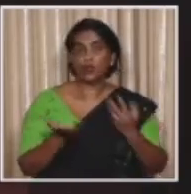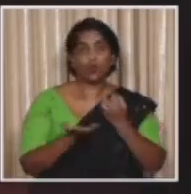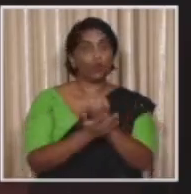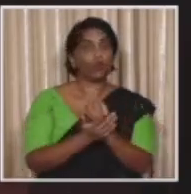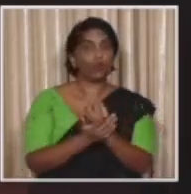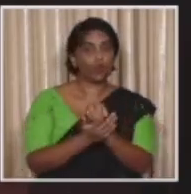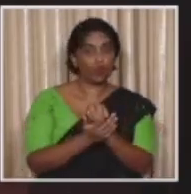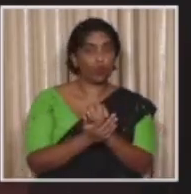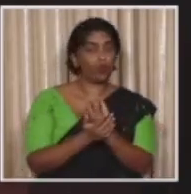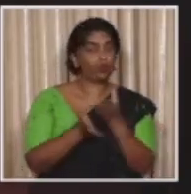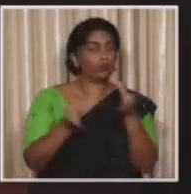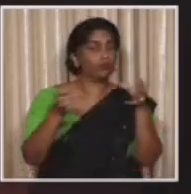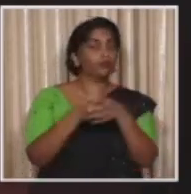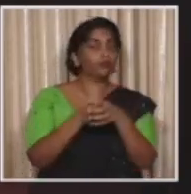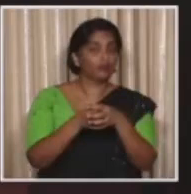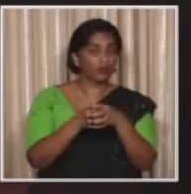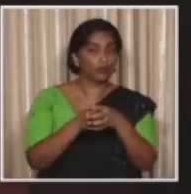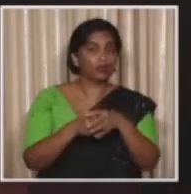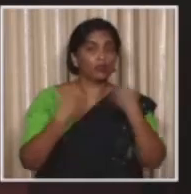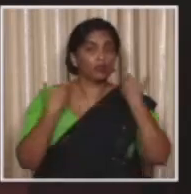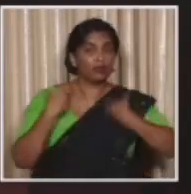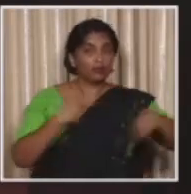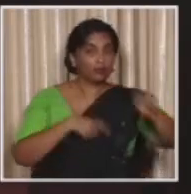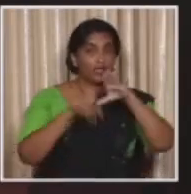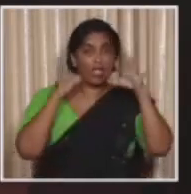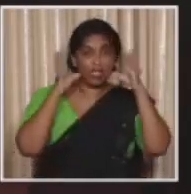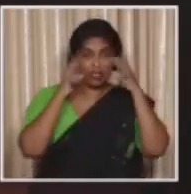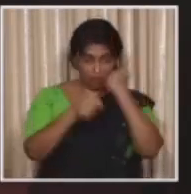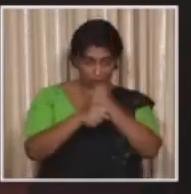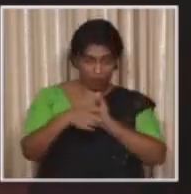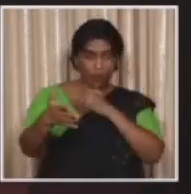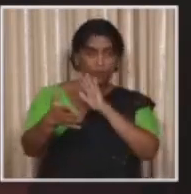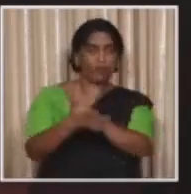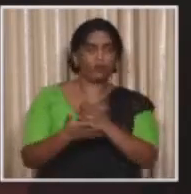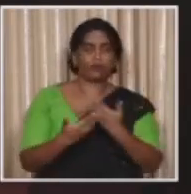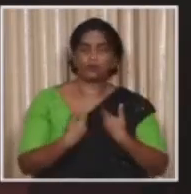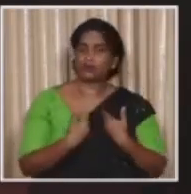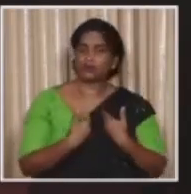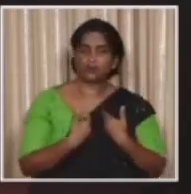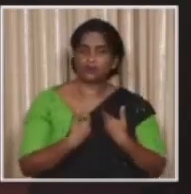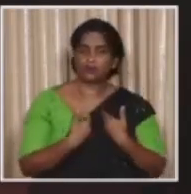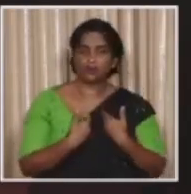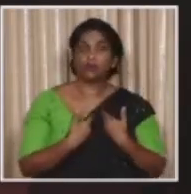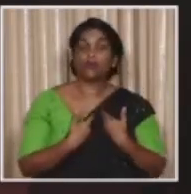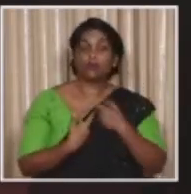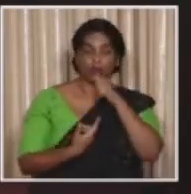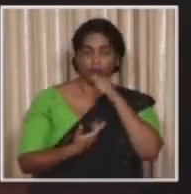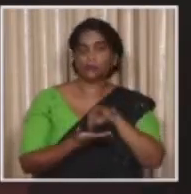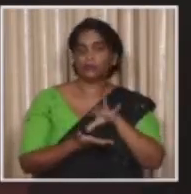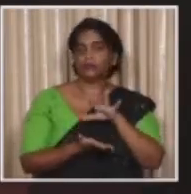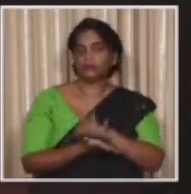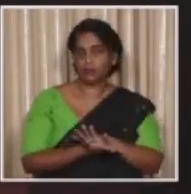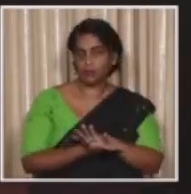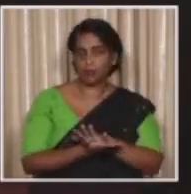පොහොට්ටු සෙවණැලි රාජපක්ෂ අවතාර ආණ්ඩුවත් එක්කද? ඒ තීන්දුව ගන්නට ඕන.